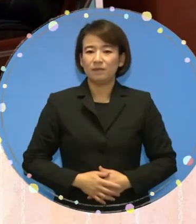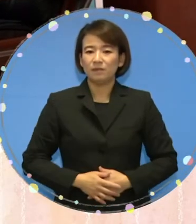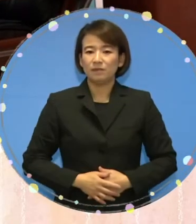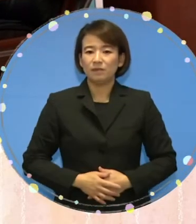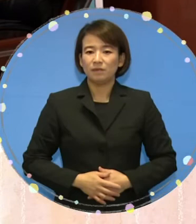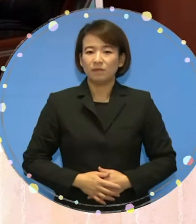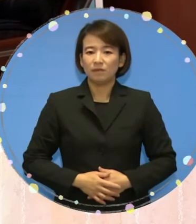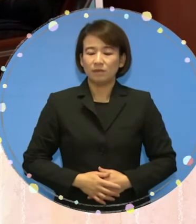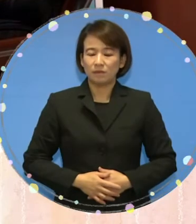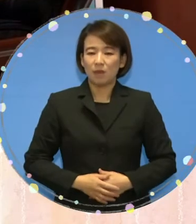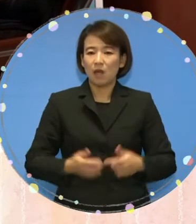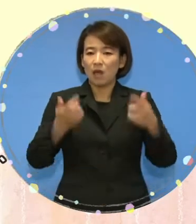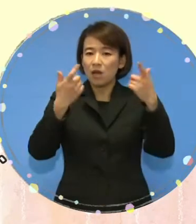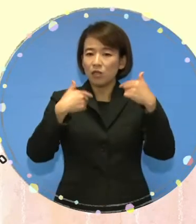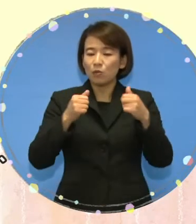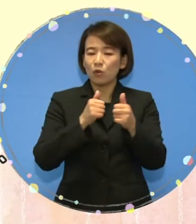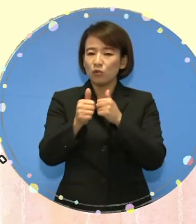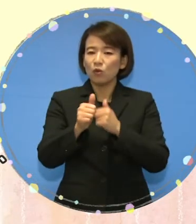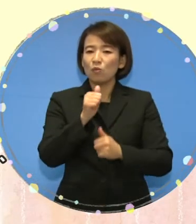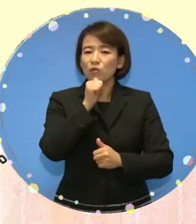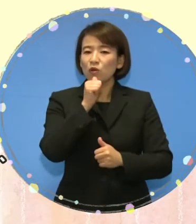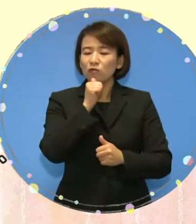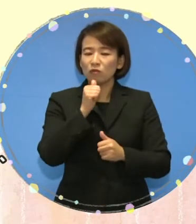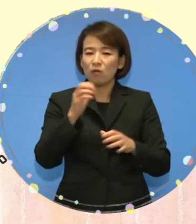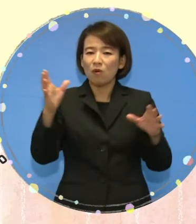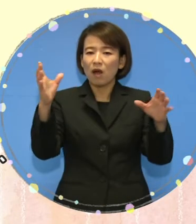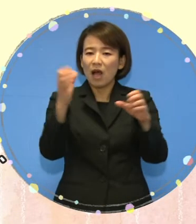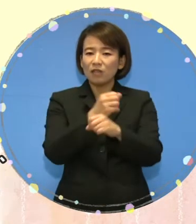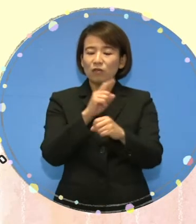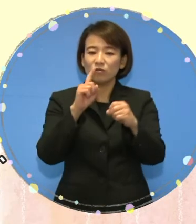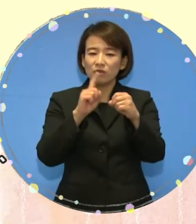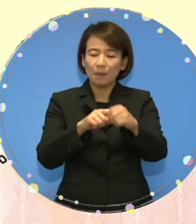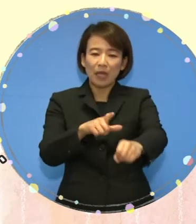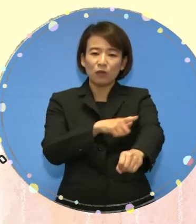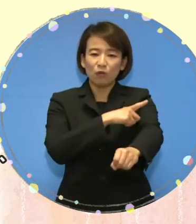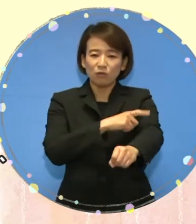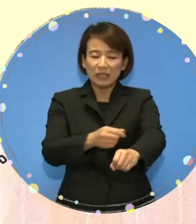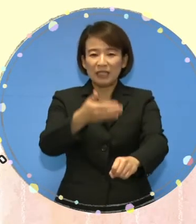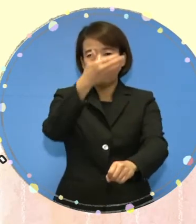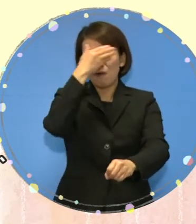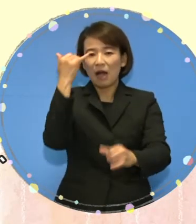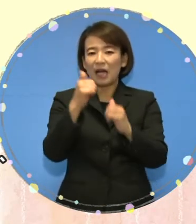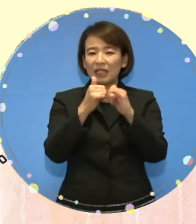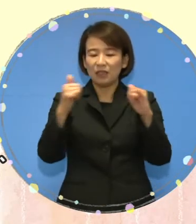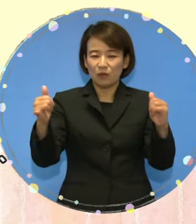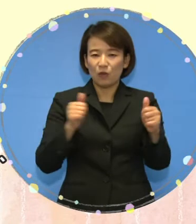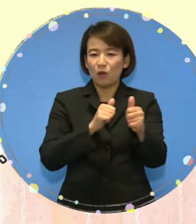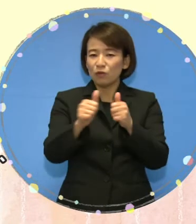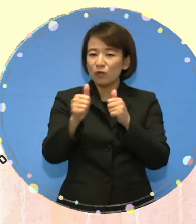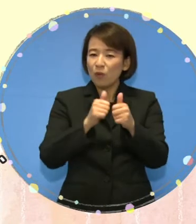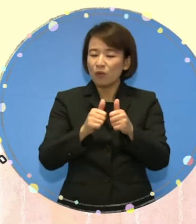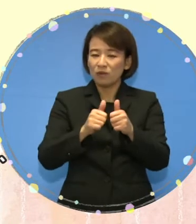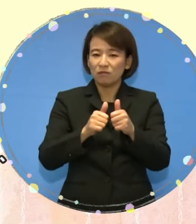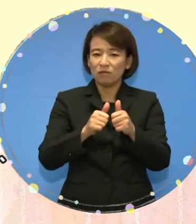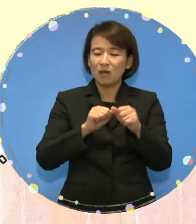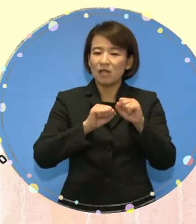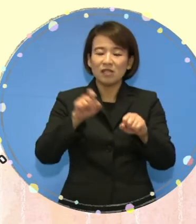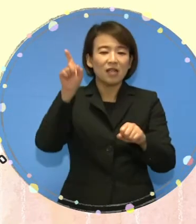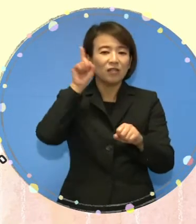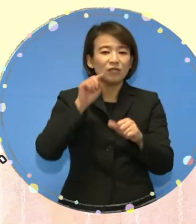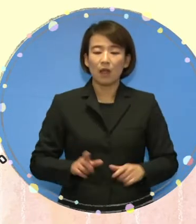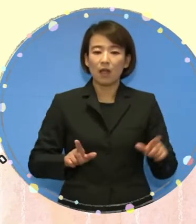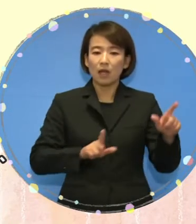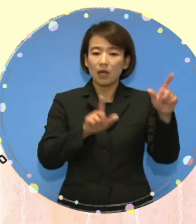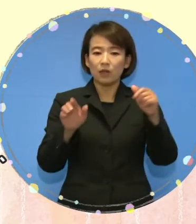と思います日頃の運動不足を解消するため特に若い世代が運動に取り組み